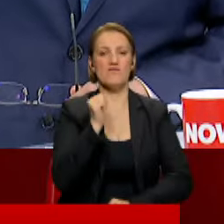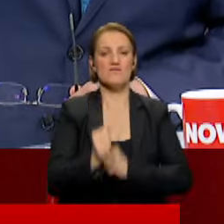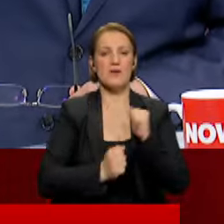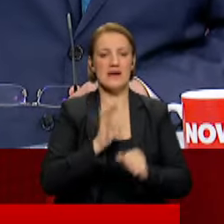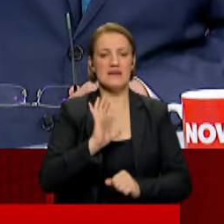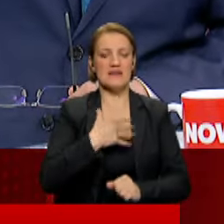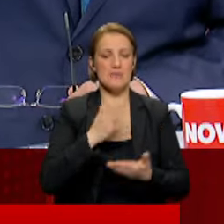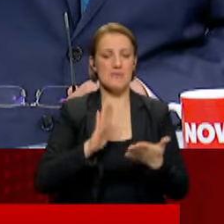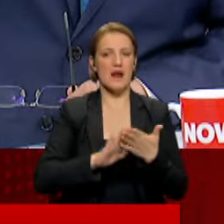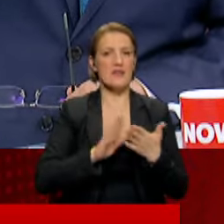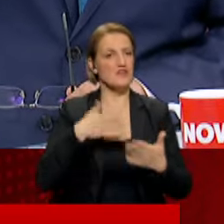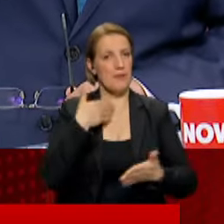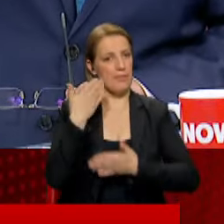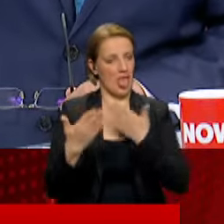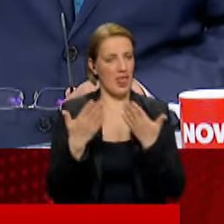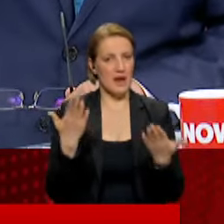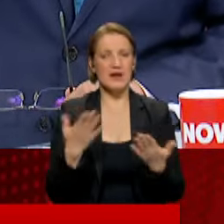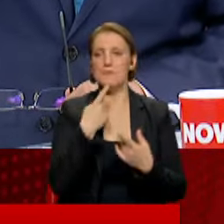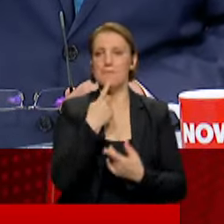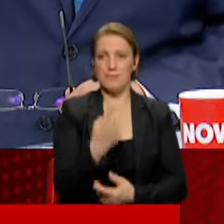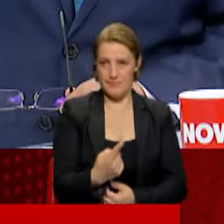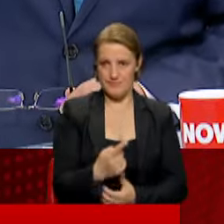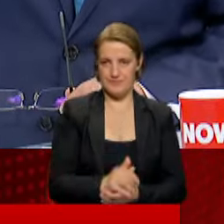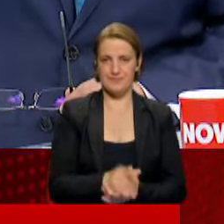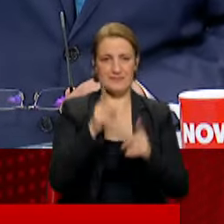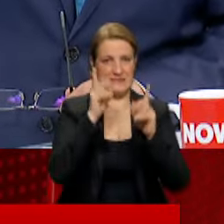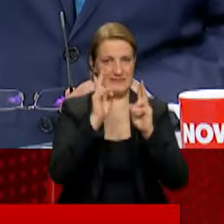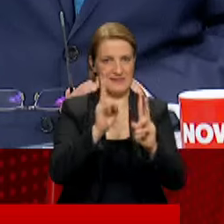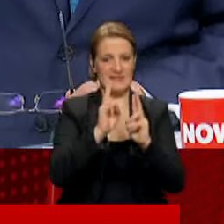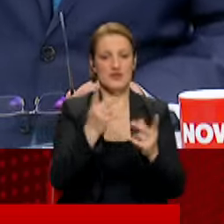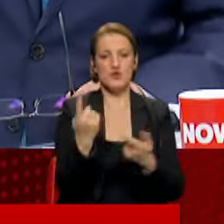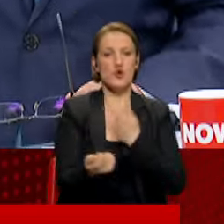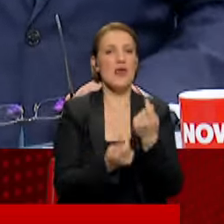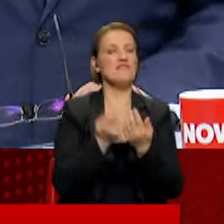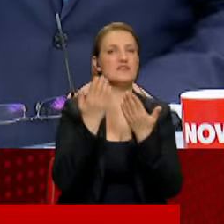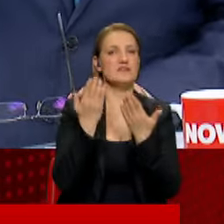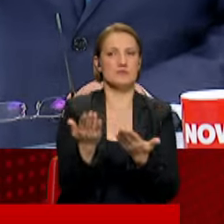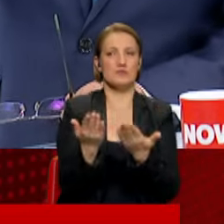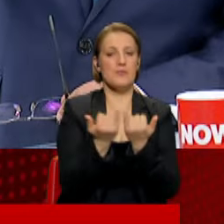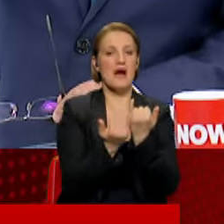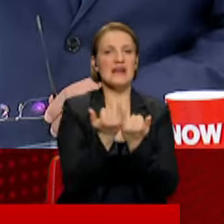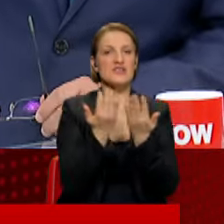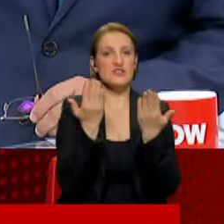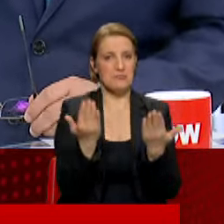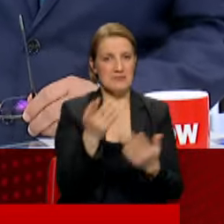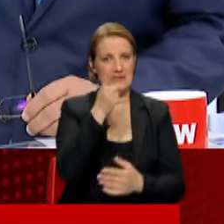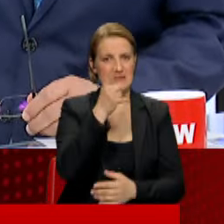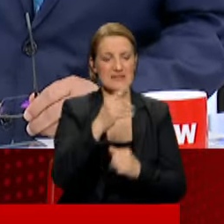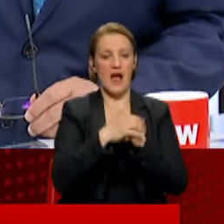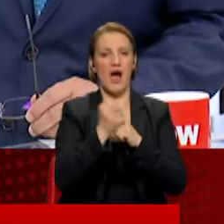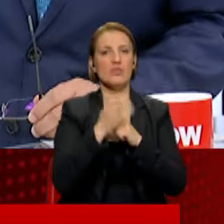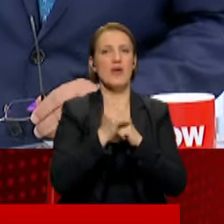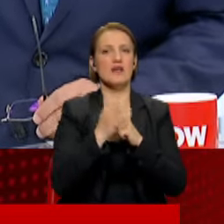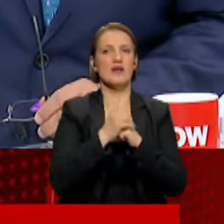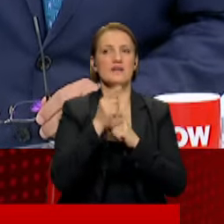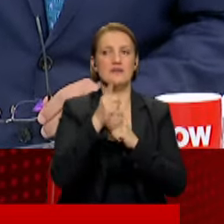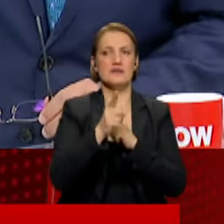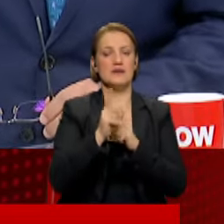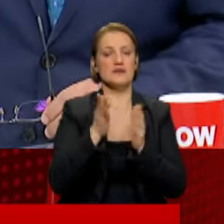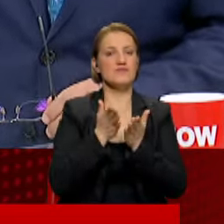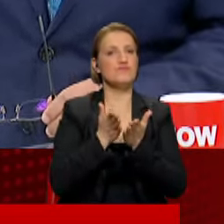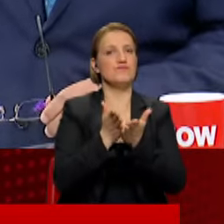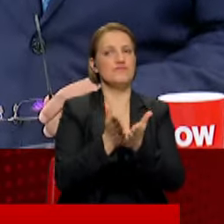sahibi arkadaşlara da dedim Dedim ki sizin göreviniz şu kardeşim sizin Antalya'da